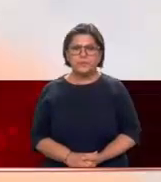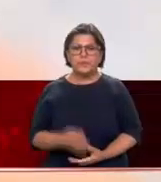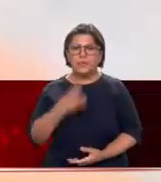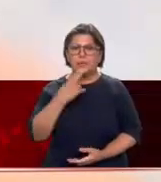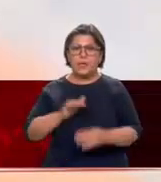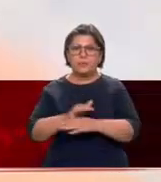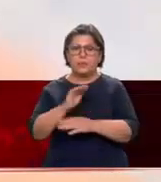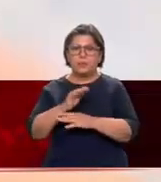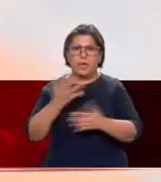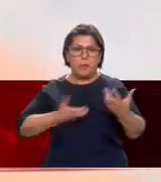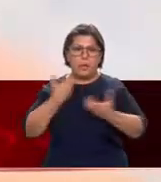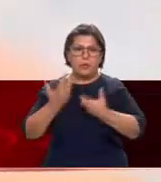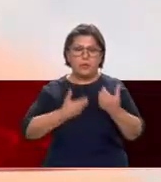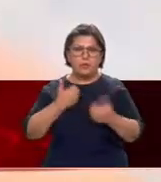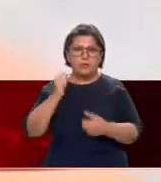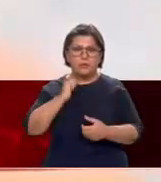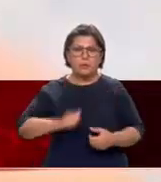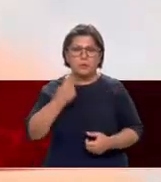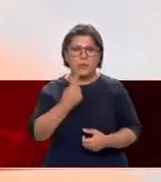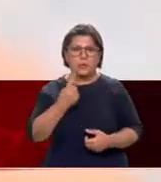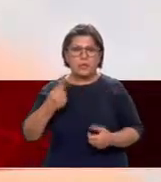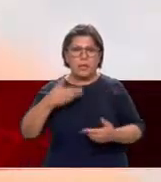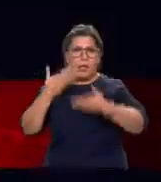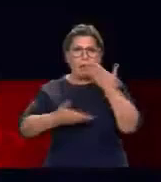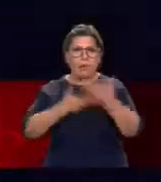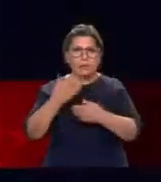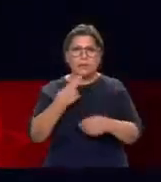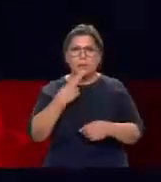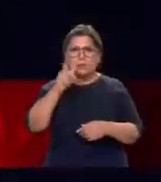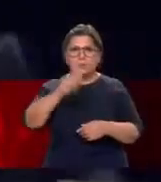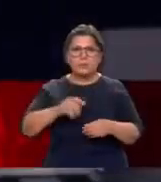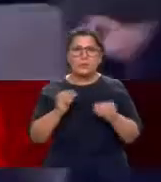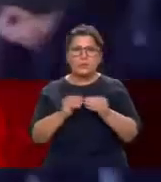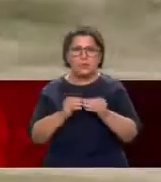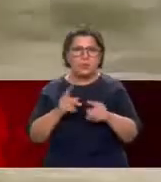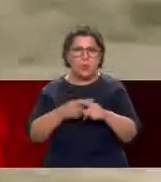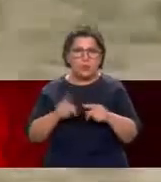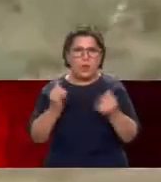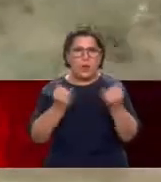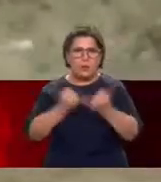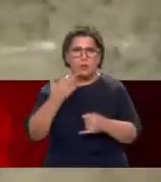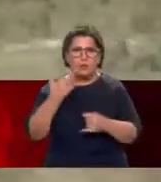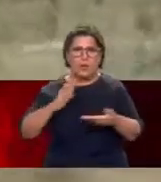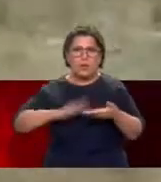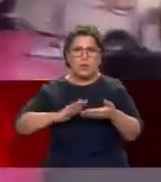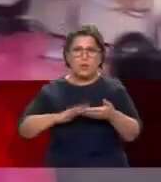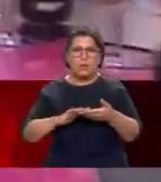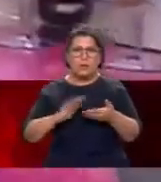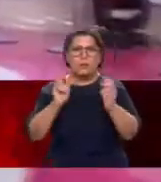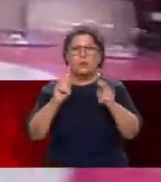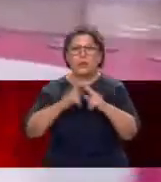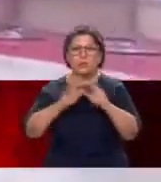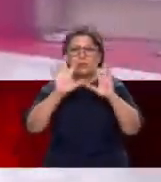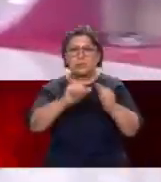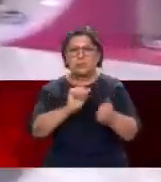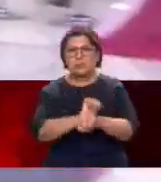Kadın yaşadığı kabusu savcıya bir bir anlattı. Gizem Karamelek, suç ortağı, kardeşi ve 3 arkadaşı tutuklandı.